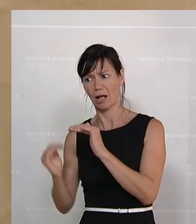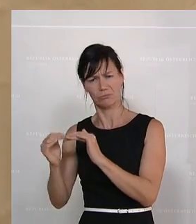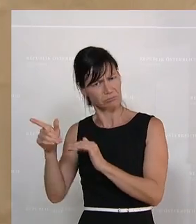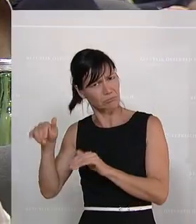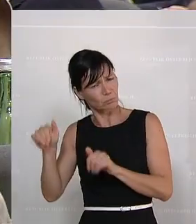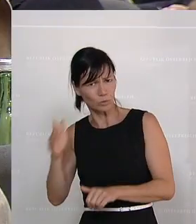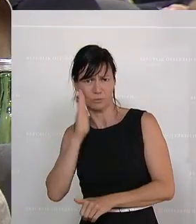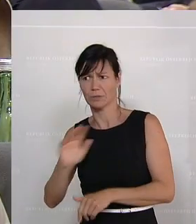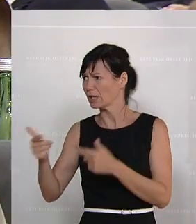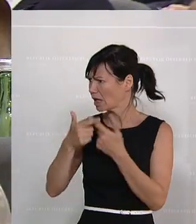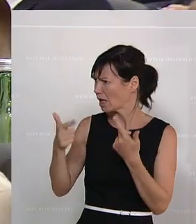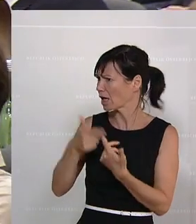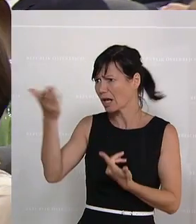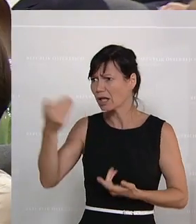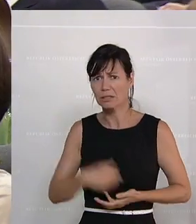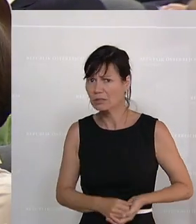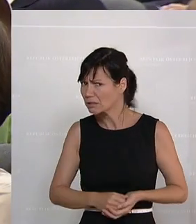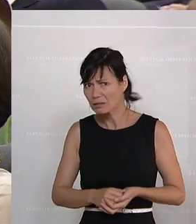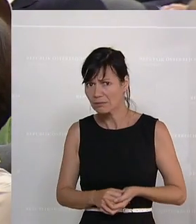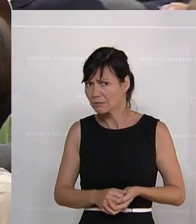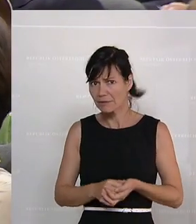insofern glaube ich es an